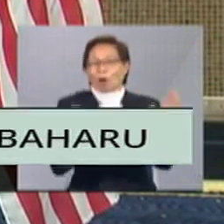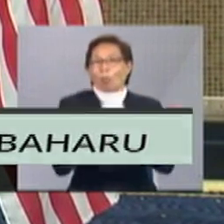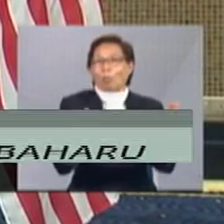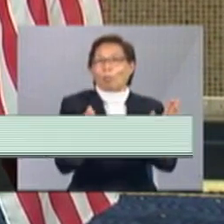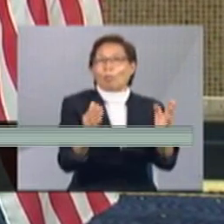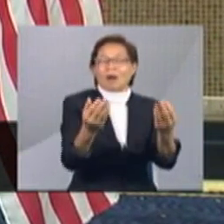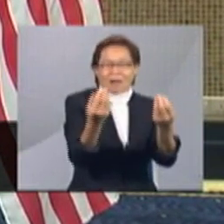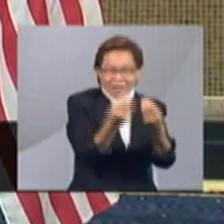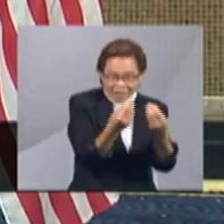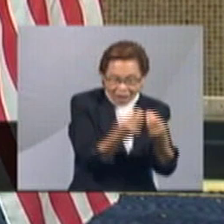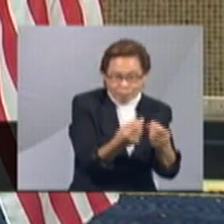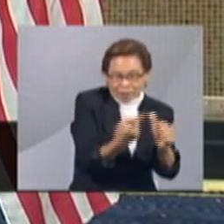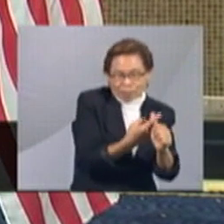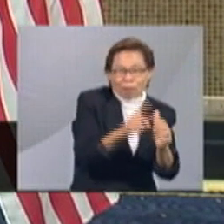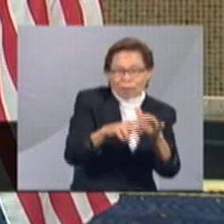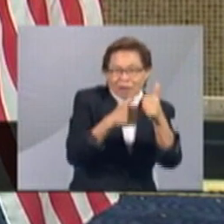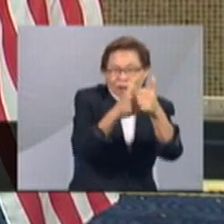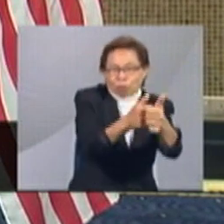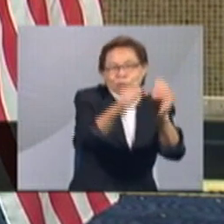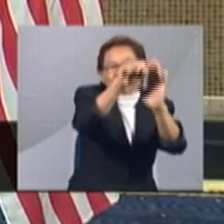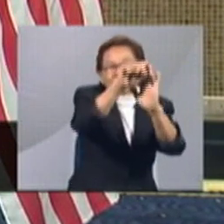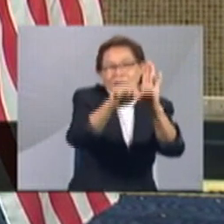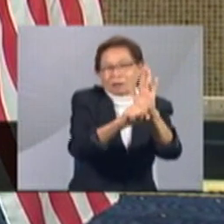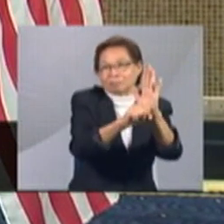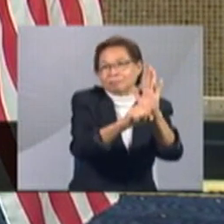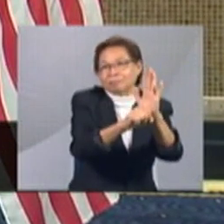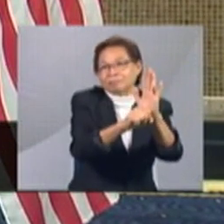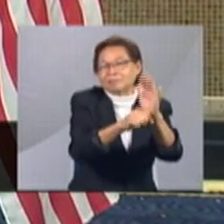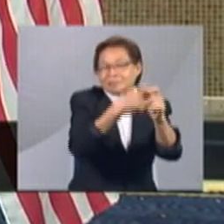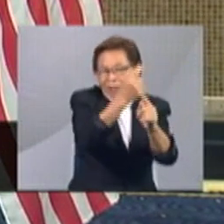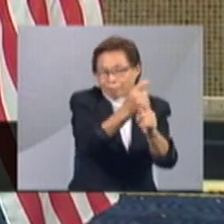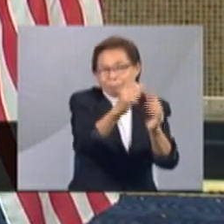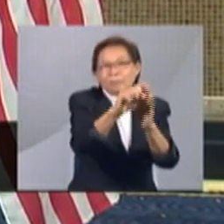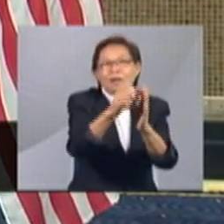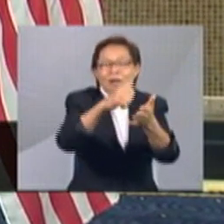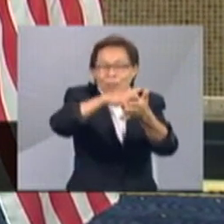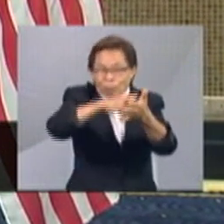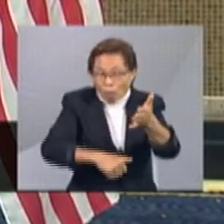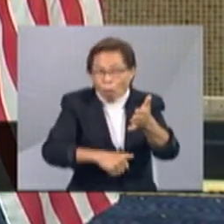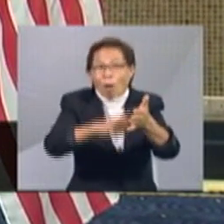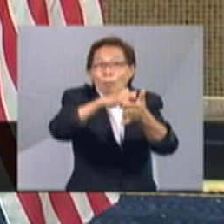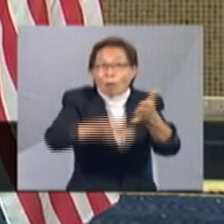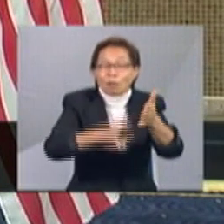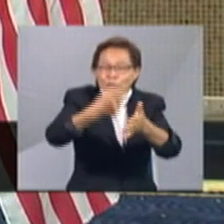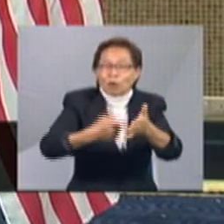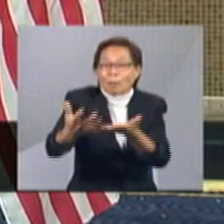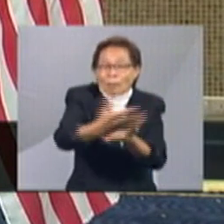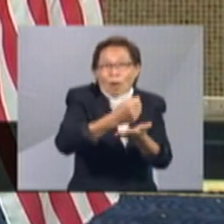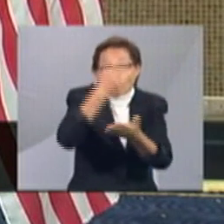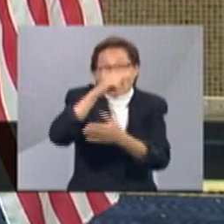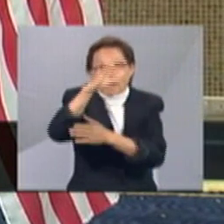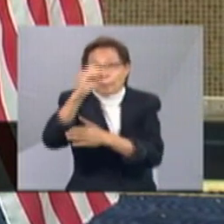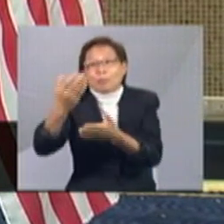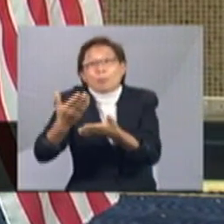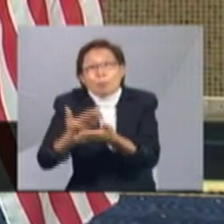pertama tertakluk kepada syarat yang ditetapkan. Ribat cukai pendapatan ini diberikan kepada syarikat